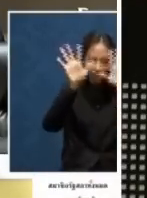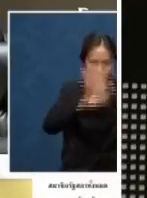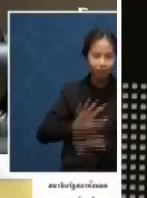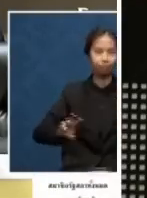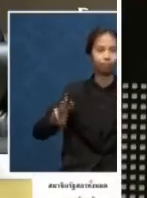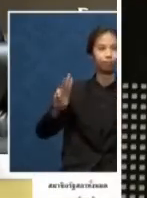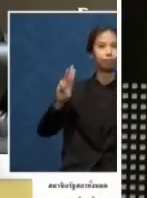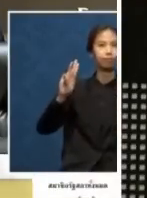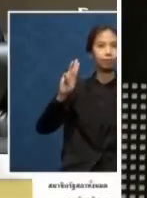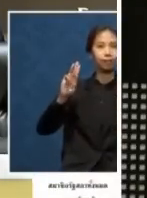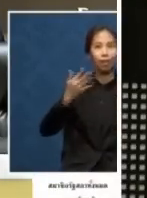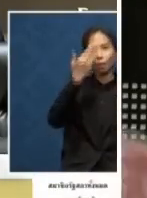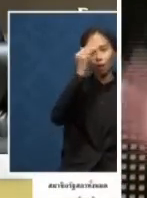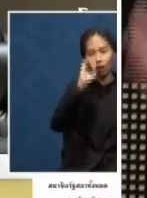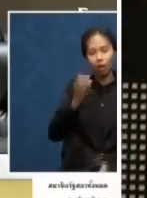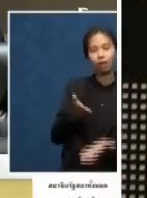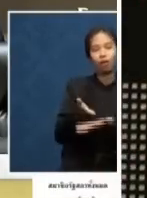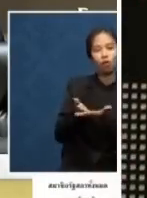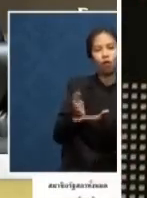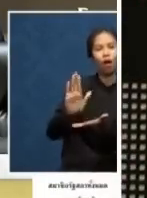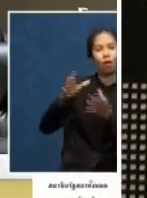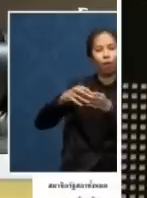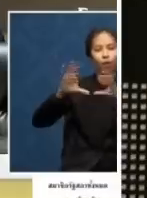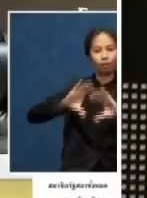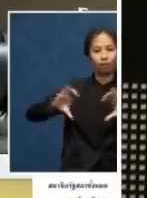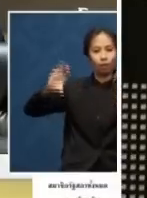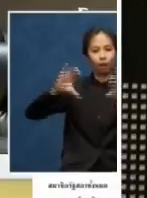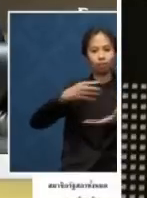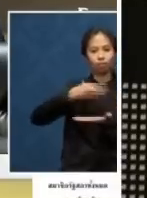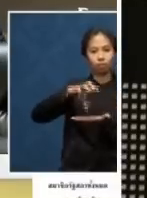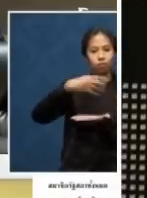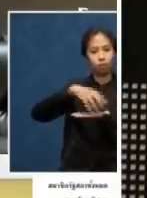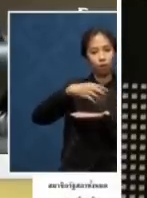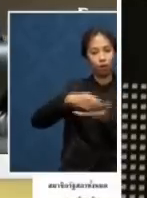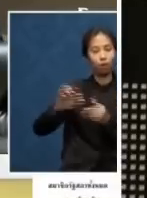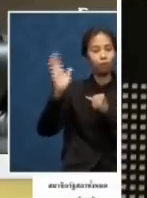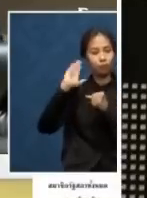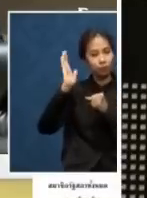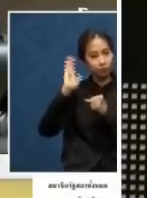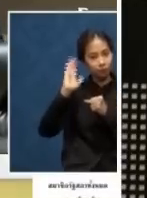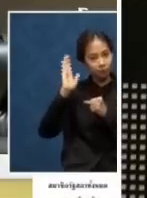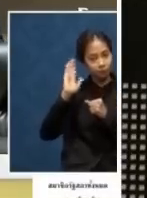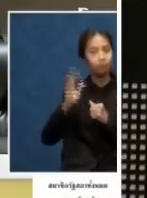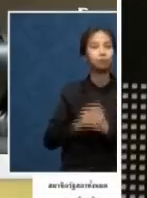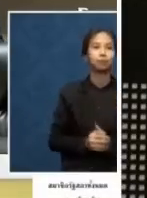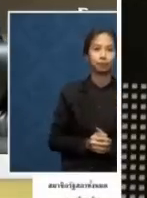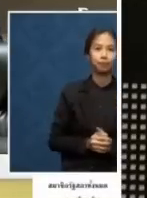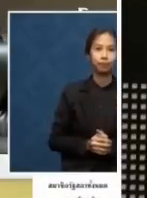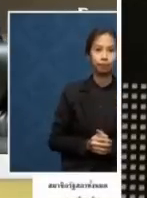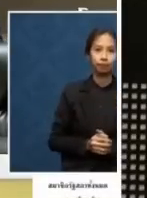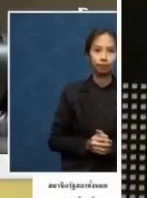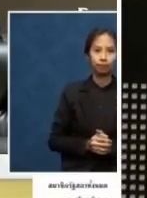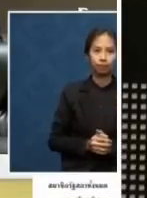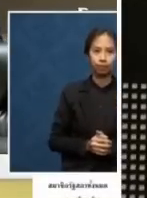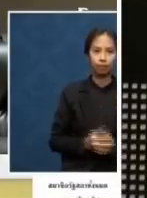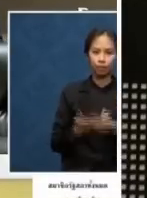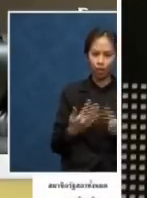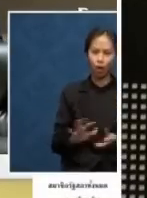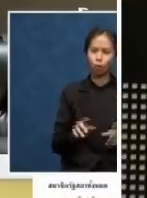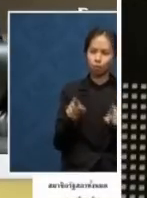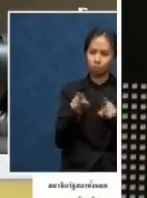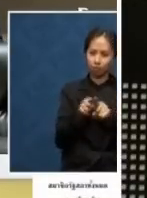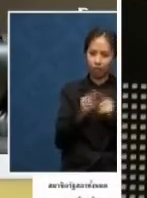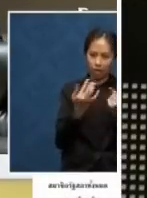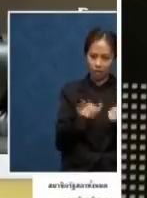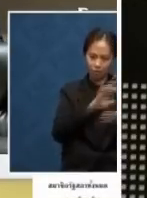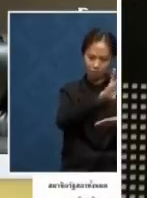พิ่ม3เท่าพอเป็นนโยบายไปบอกว่าพักหนี้เกษตรกรตามความเหมาะสมรายได้เพิ่มอย่างมีนัยยะสำคัญอันนี้ก็บอกขาดความ